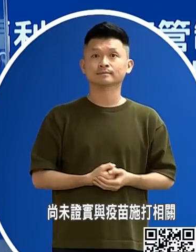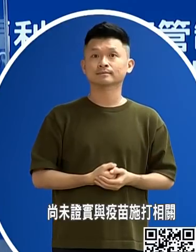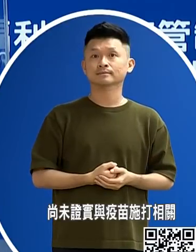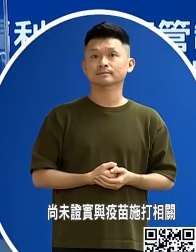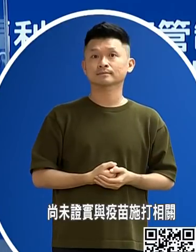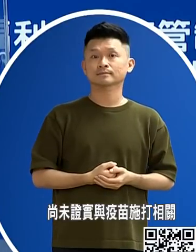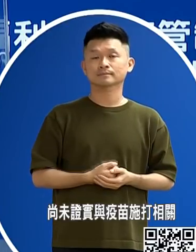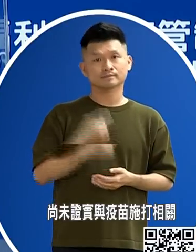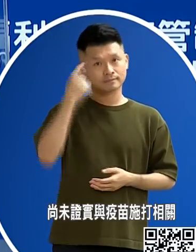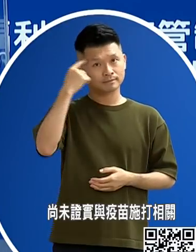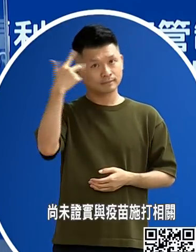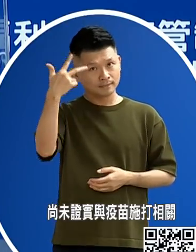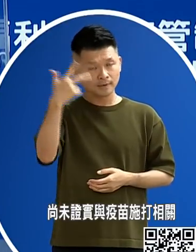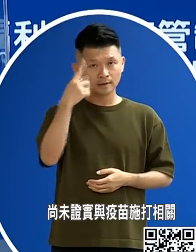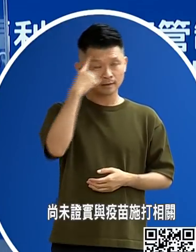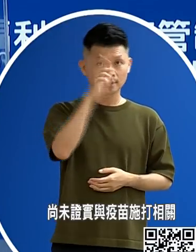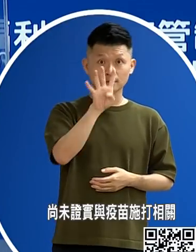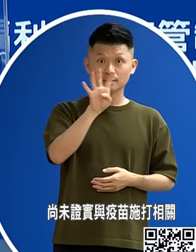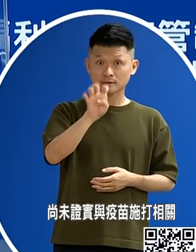样